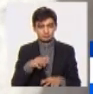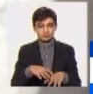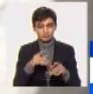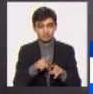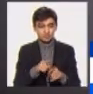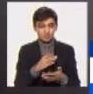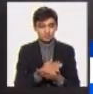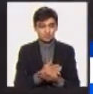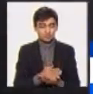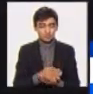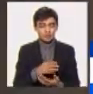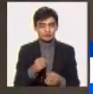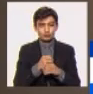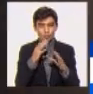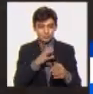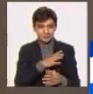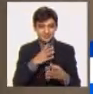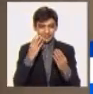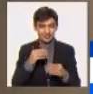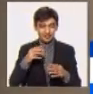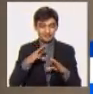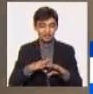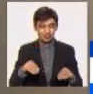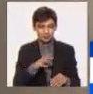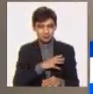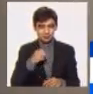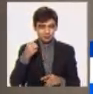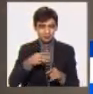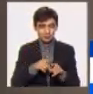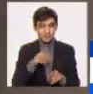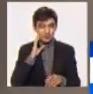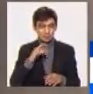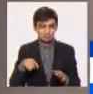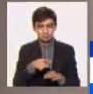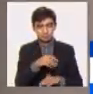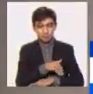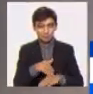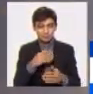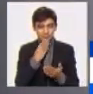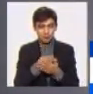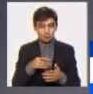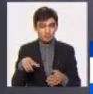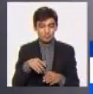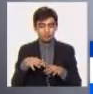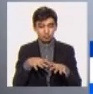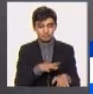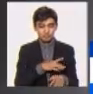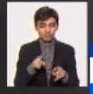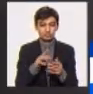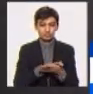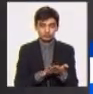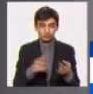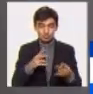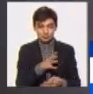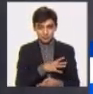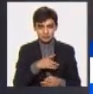делается. Днем, когда снег начал активно таять, вода стала стекать во дворы. Это снег не со дворов, а с дороги, которую должны были почистить